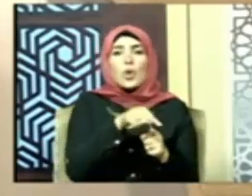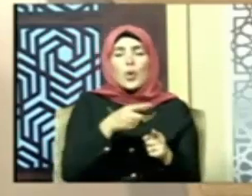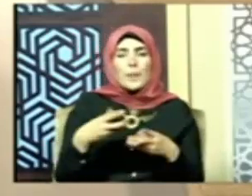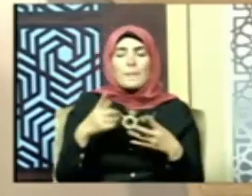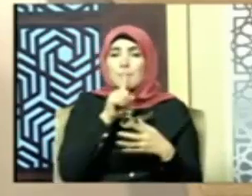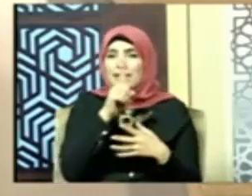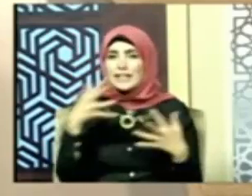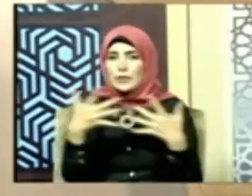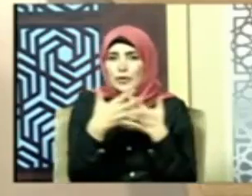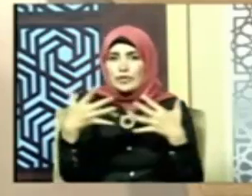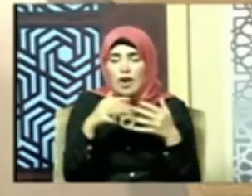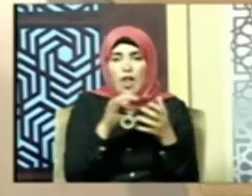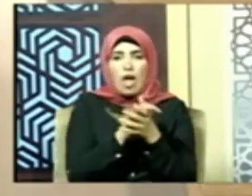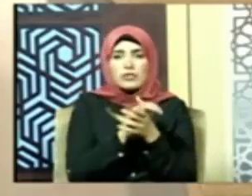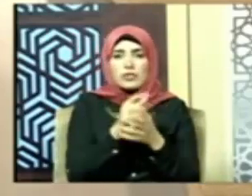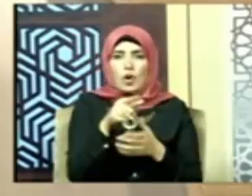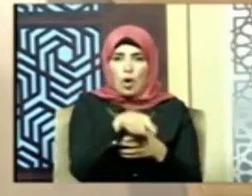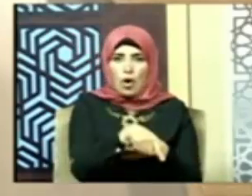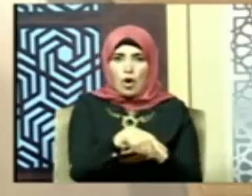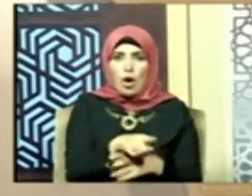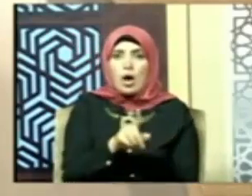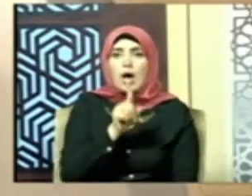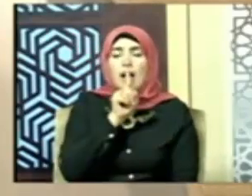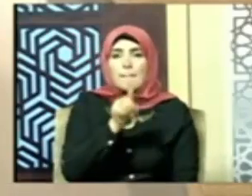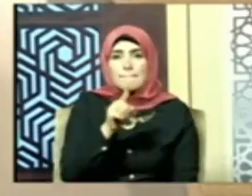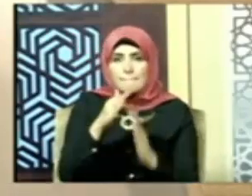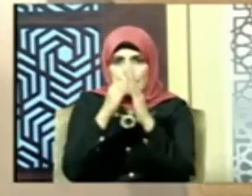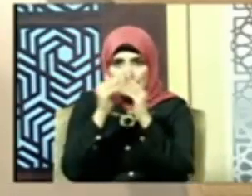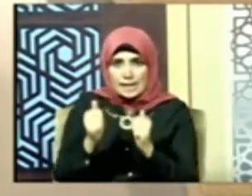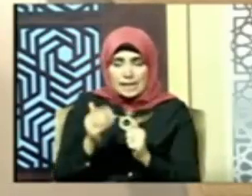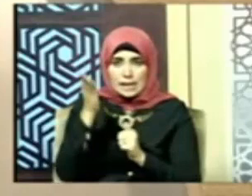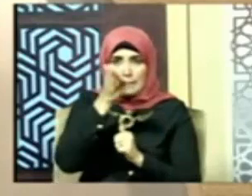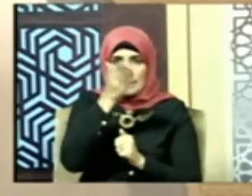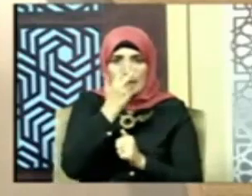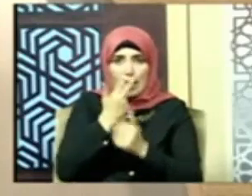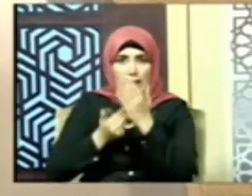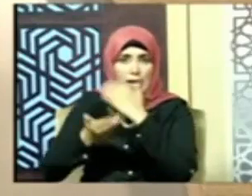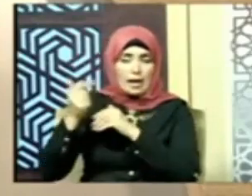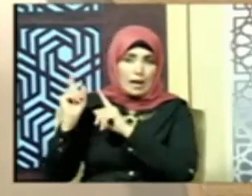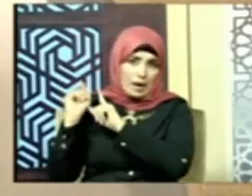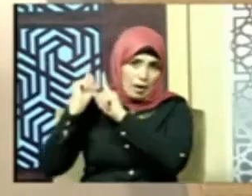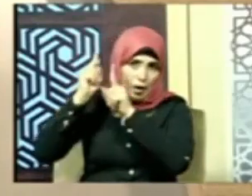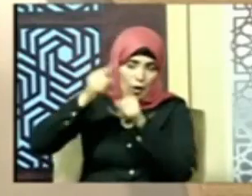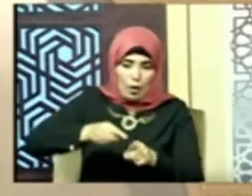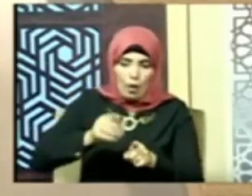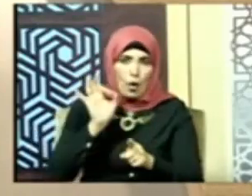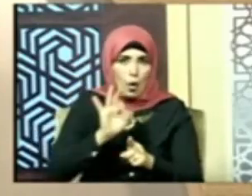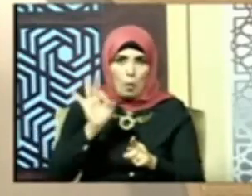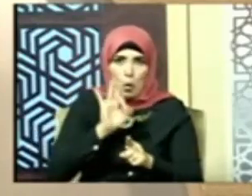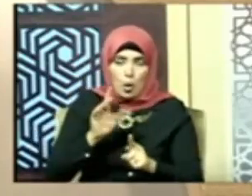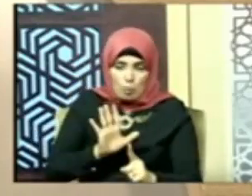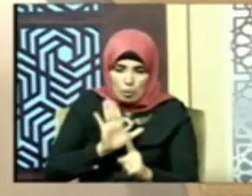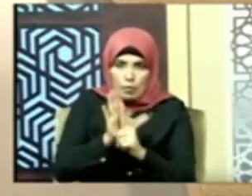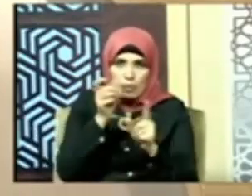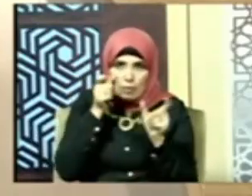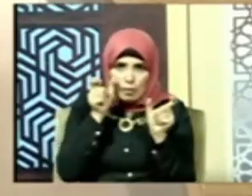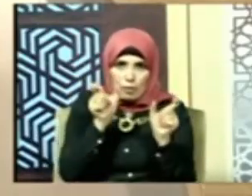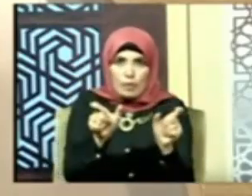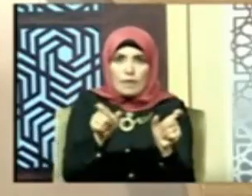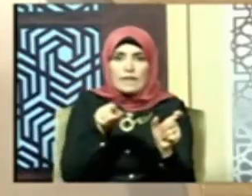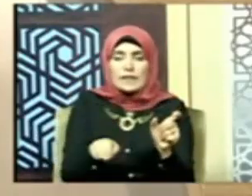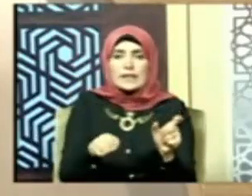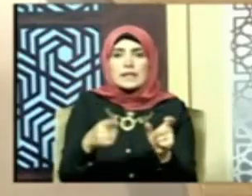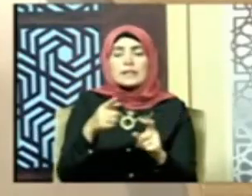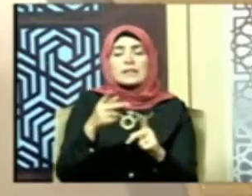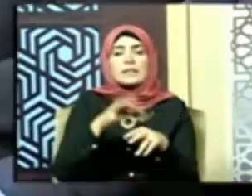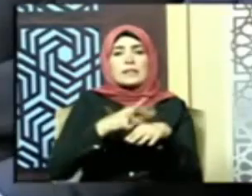عبر تاريخها كانت سند دينها وسند أمتها. ونذكر